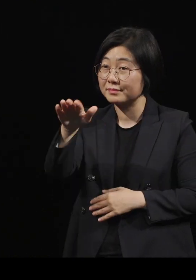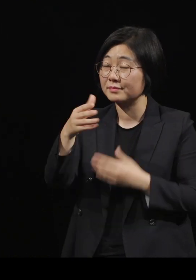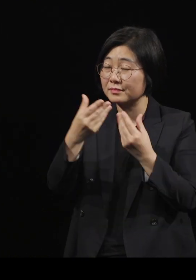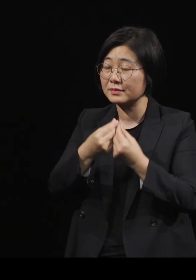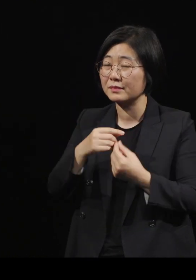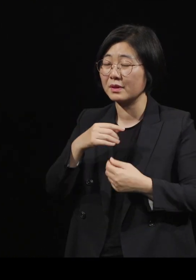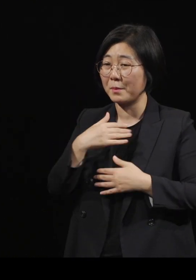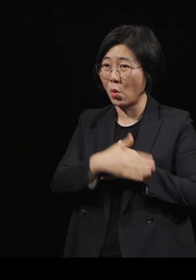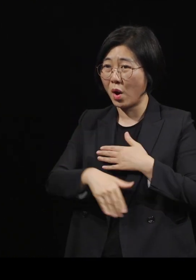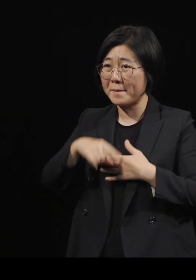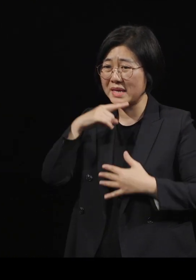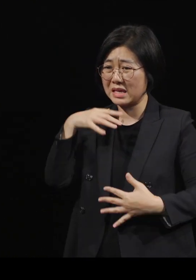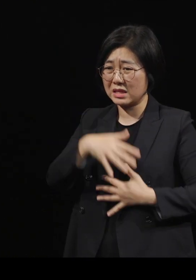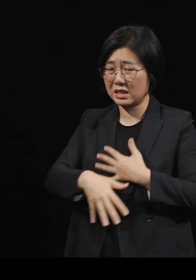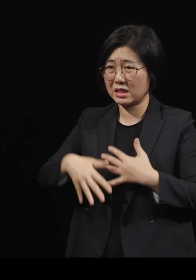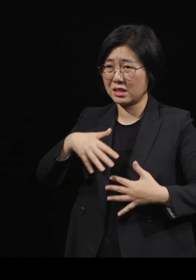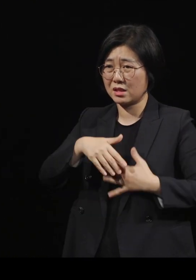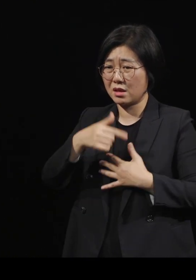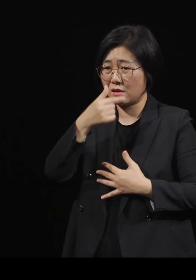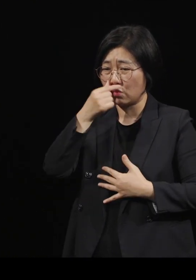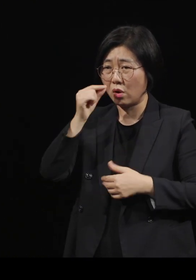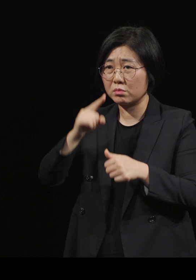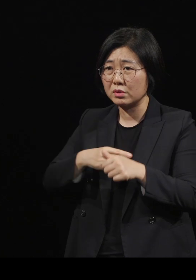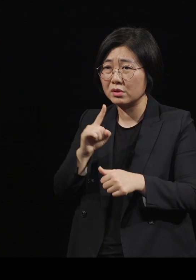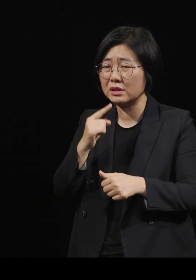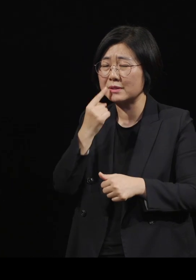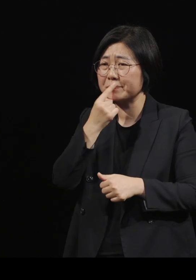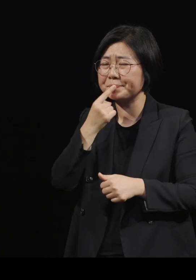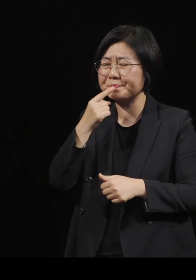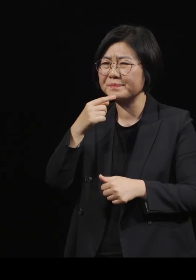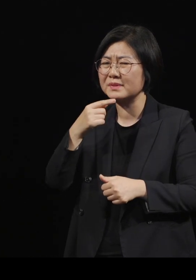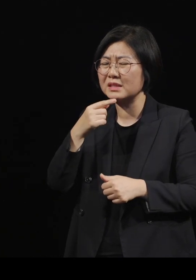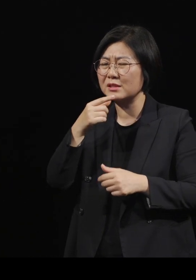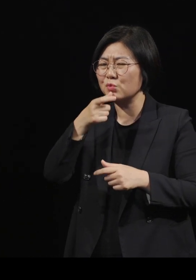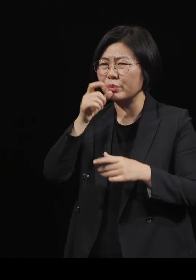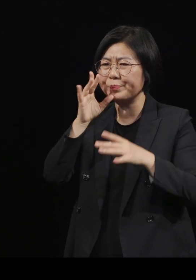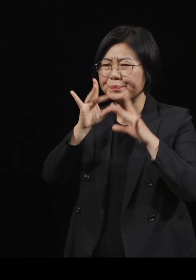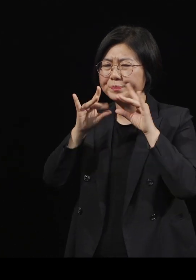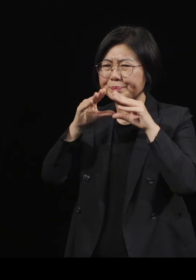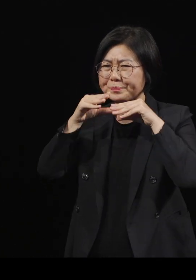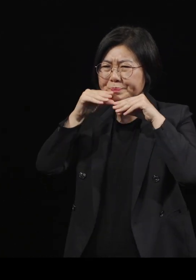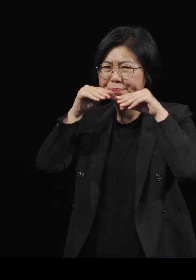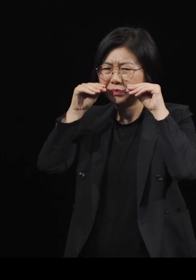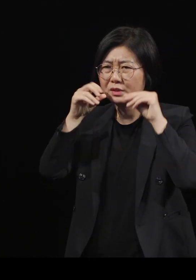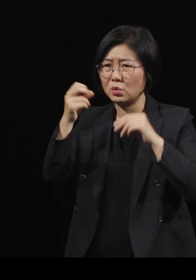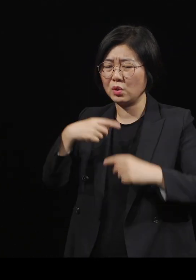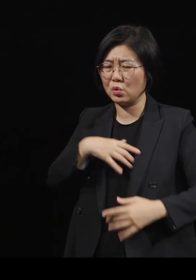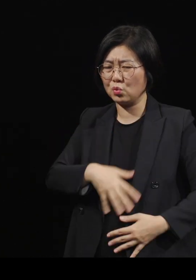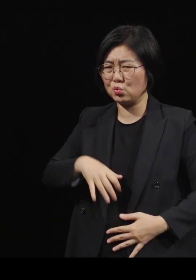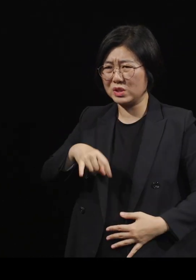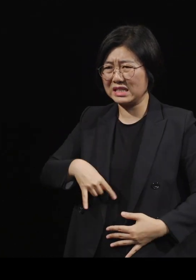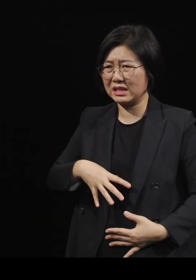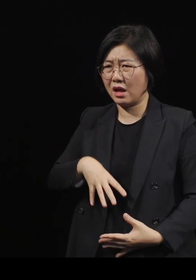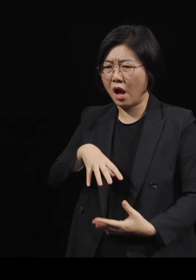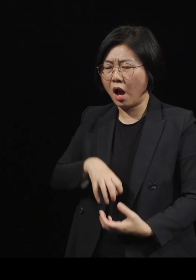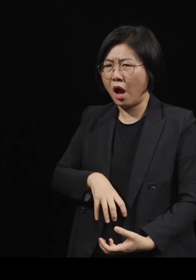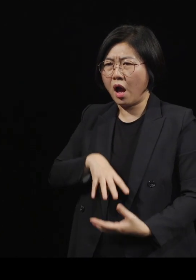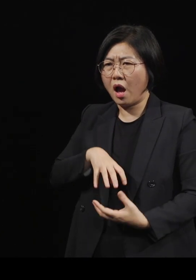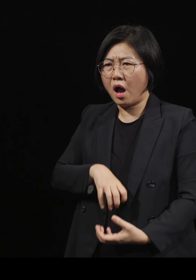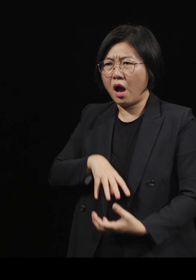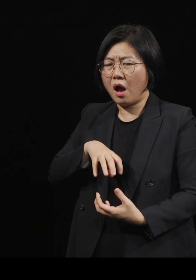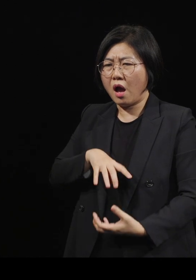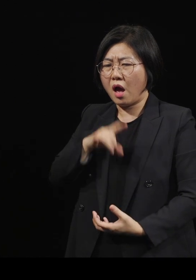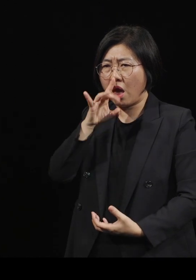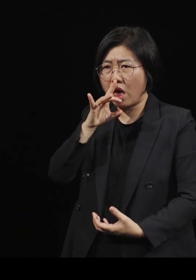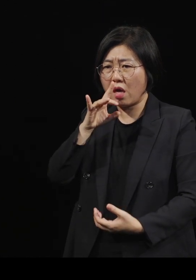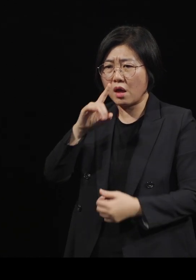피가 부족하다는 건요. 입에 침이 마르게 하고 위장장애를 일으켜서 소화도 어렵게 하고